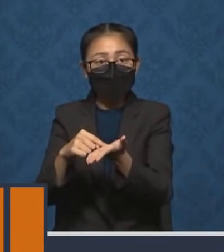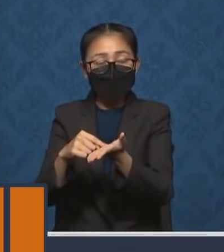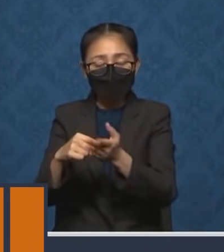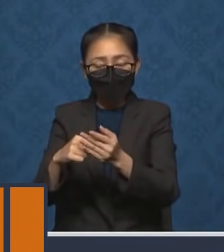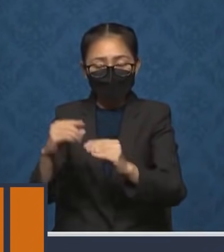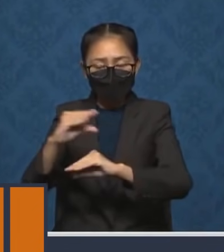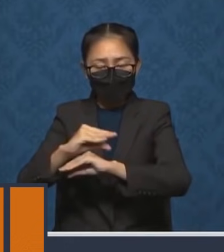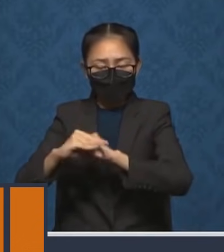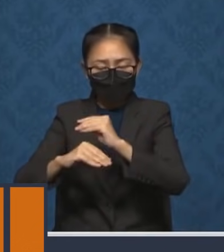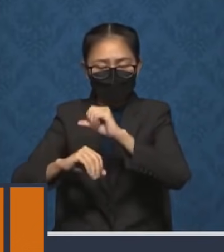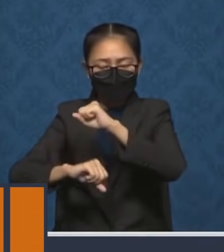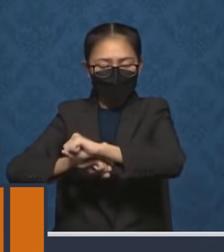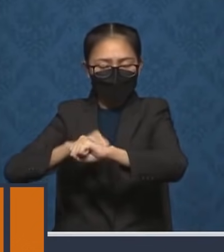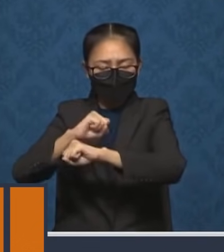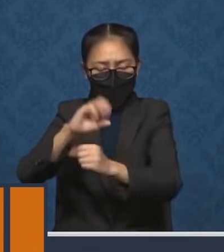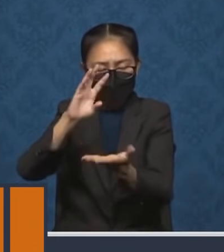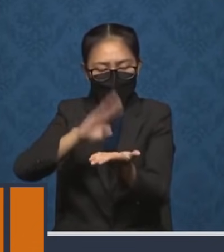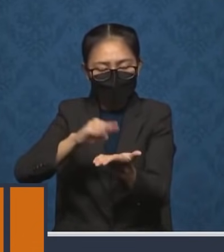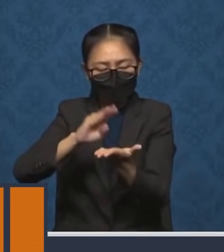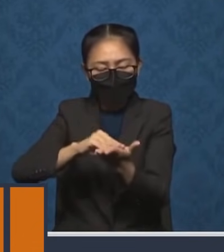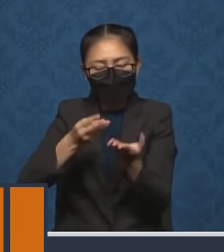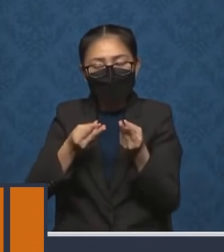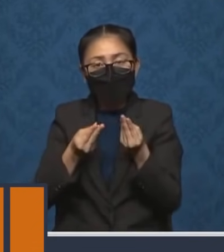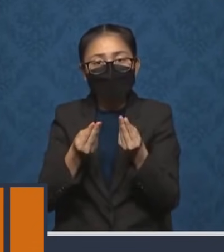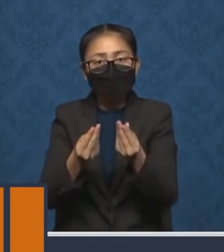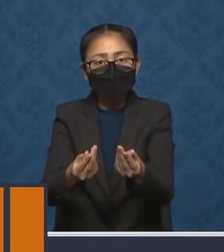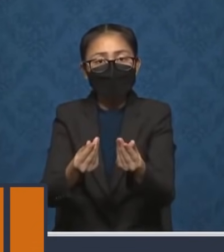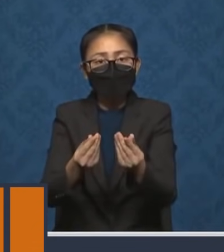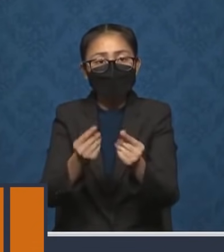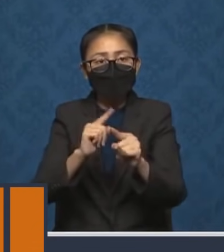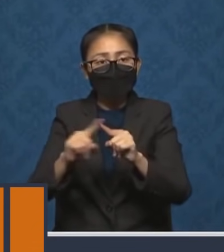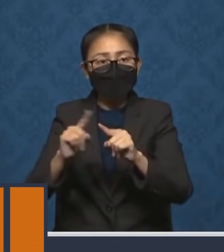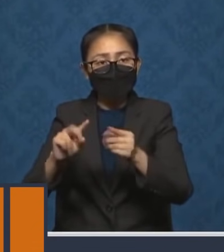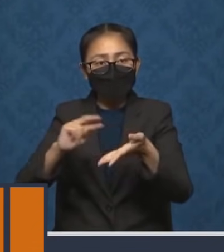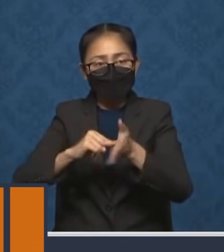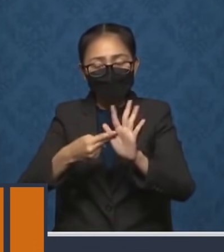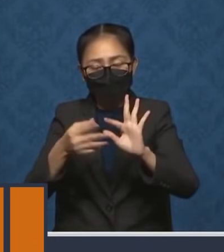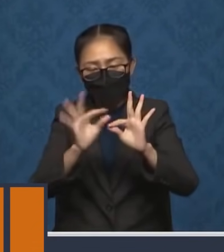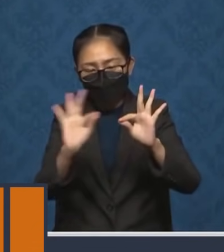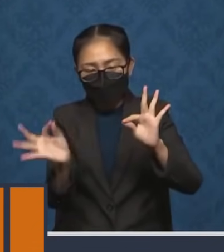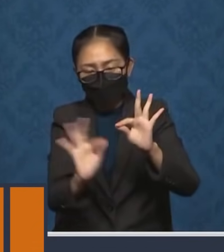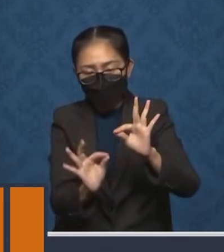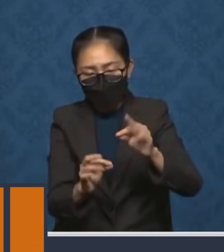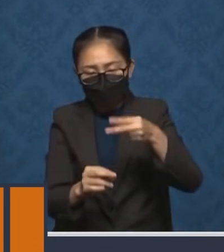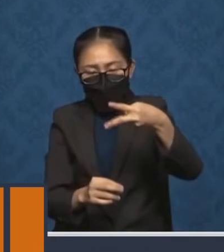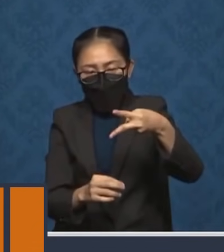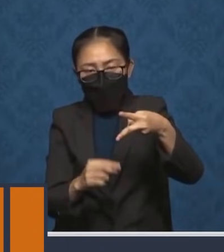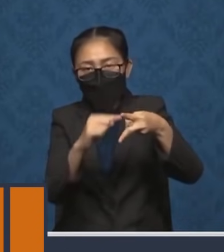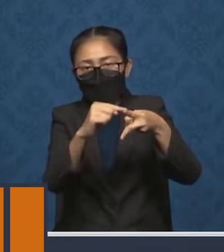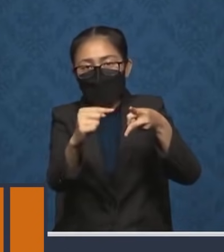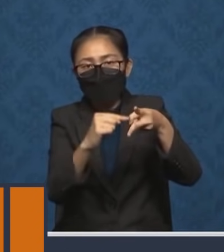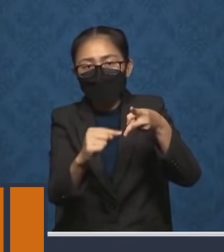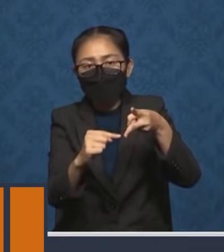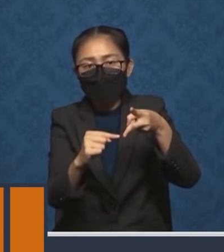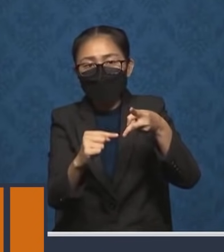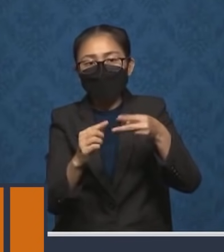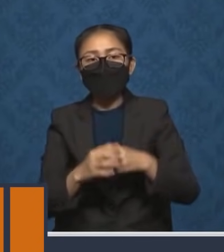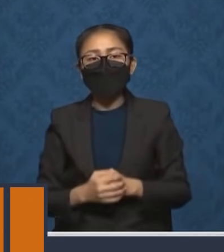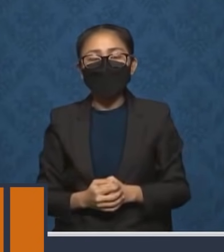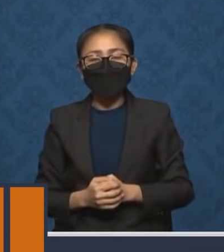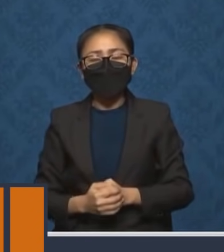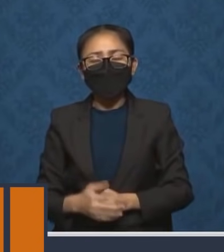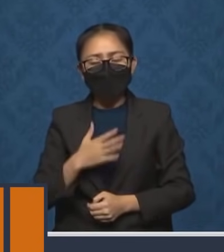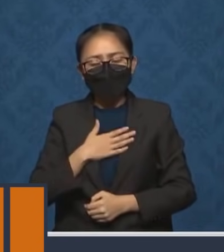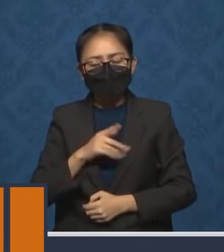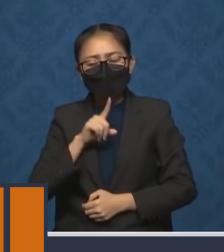ไม่มีเนื้อหารายละเอียดใดๆที่นอกเหนือไปจาก 2บรรทัดที่ผมโชว์ให้ดูนี่เลยครับมันคือผมถาม